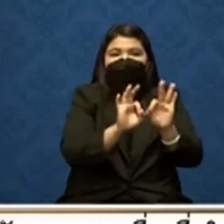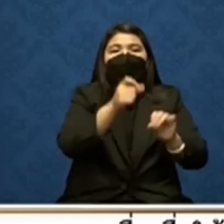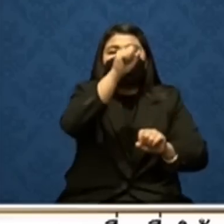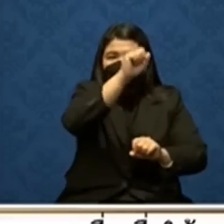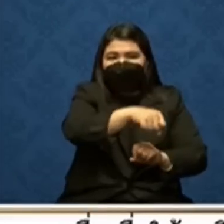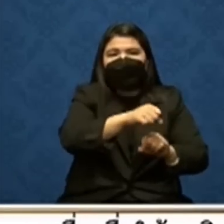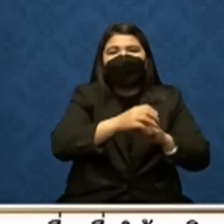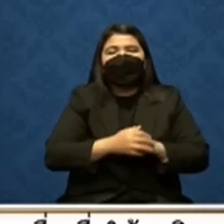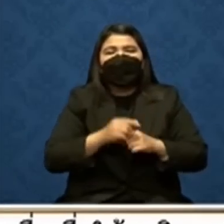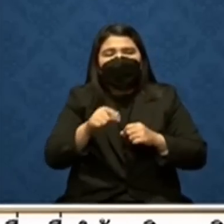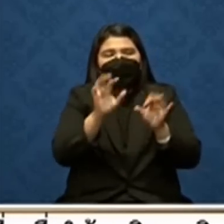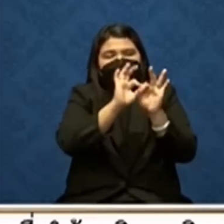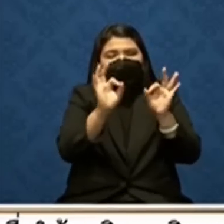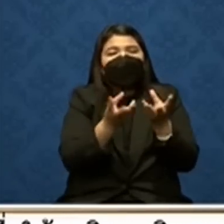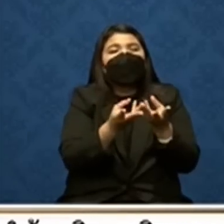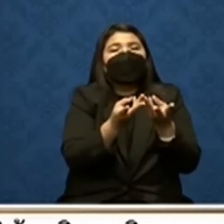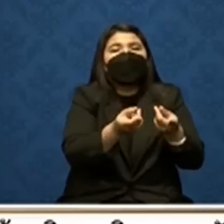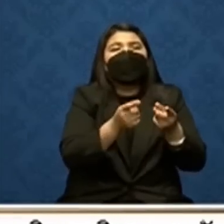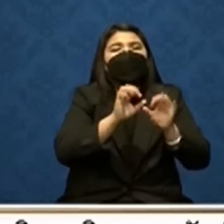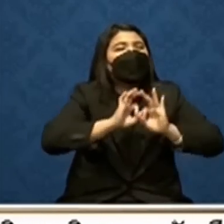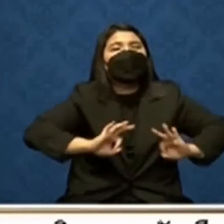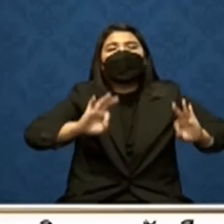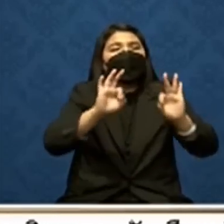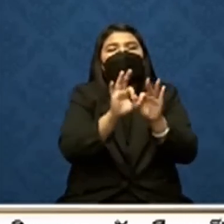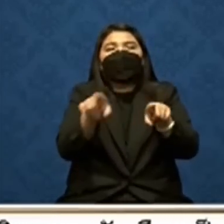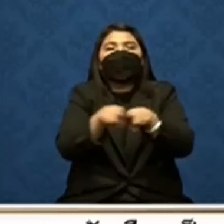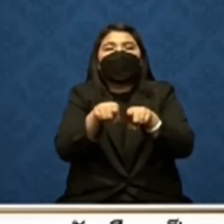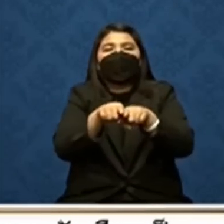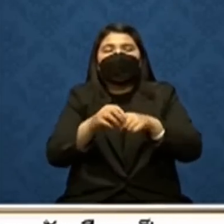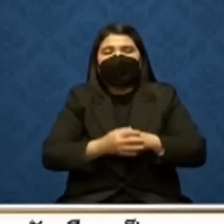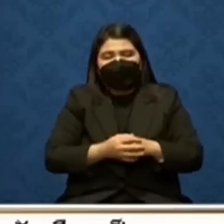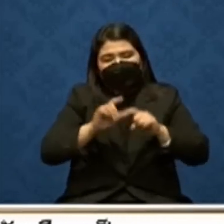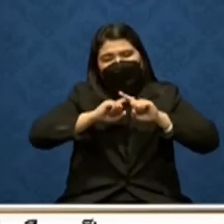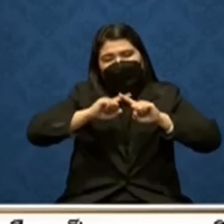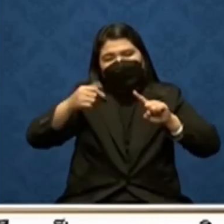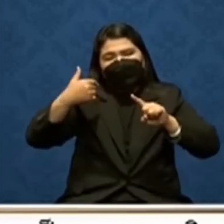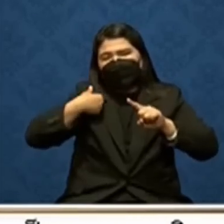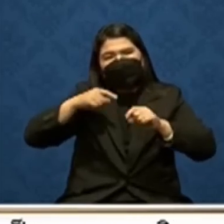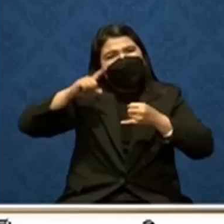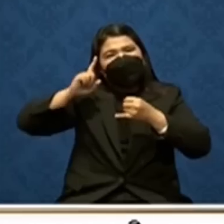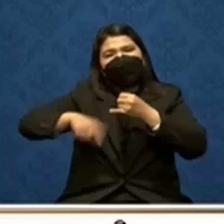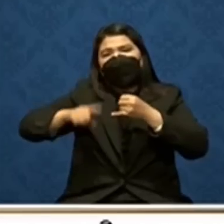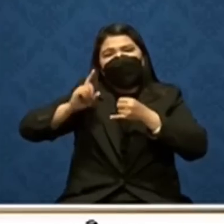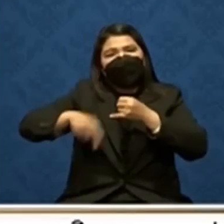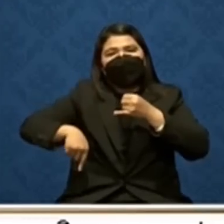บโตวารายละเอีดพดแบบนั้นก็สำคัญเชนเดวกันแต่เปนเรื่องปลายเหุทงสิ้นเ